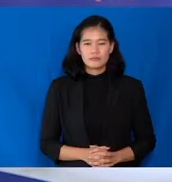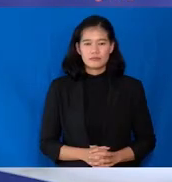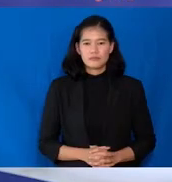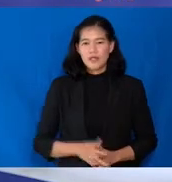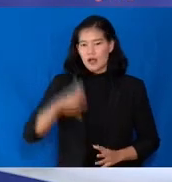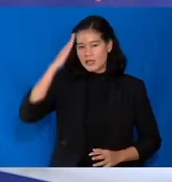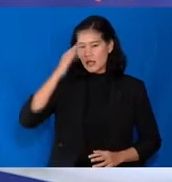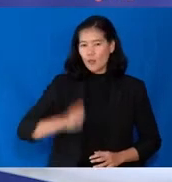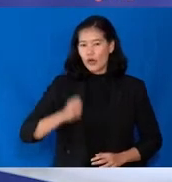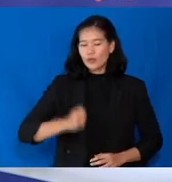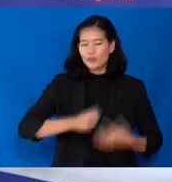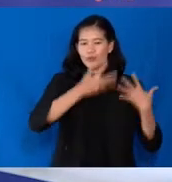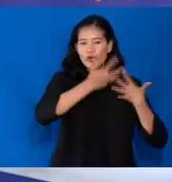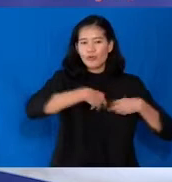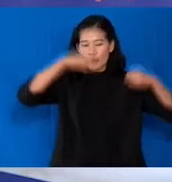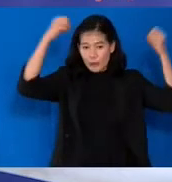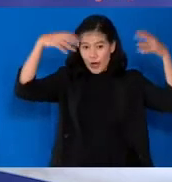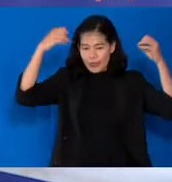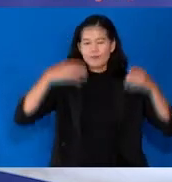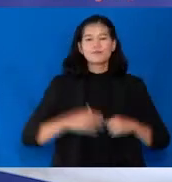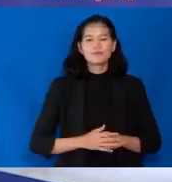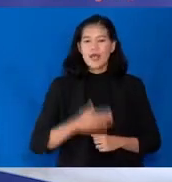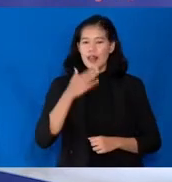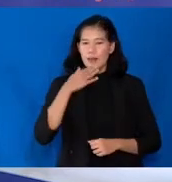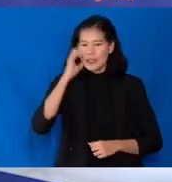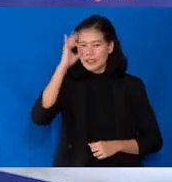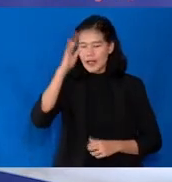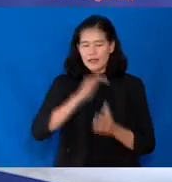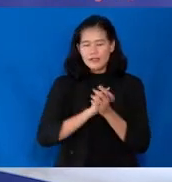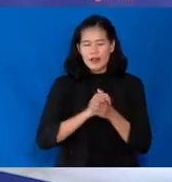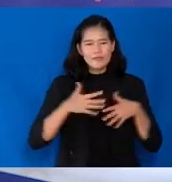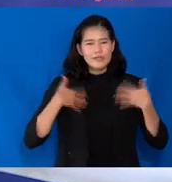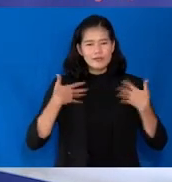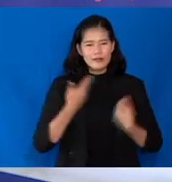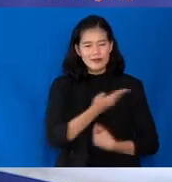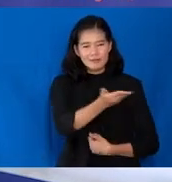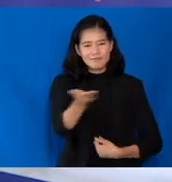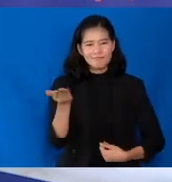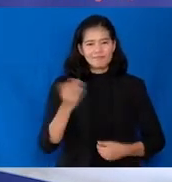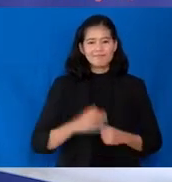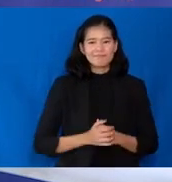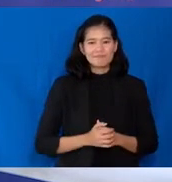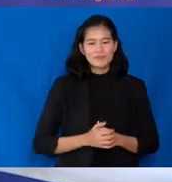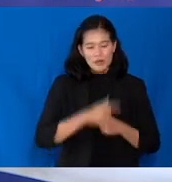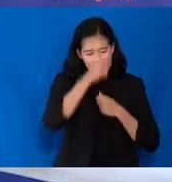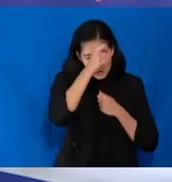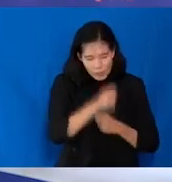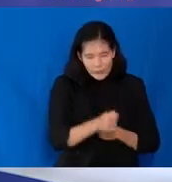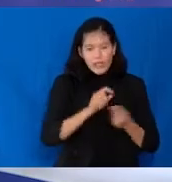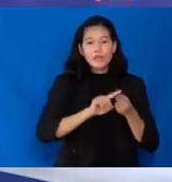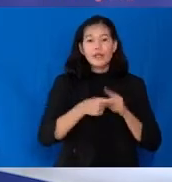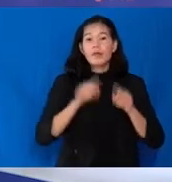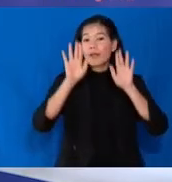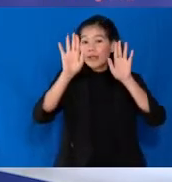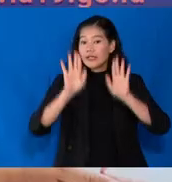assalamualaikum warohmatullahi wabarokatuh selamat siang salam sejahtera untuk kita semua yang saya hormati teman-teman